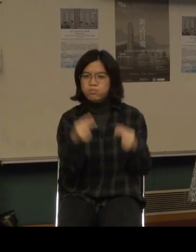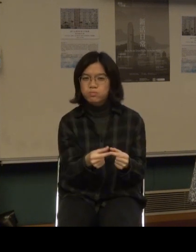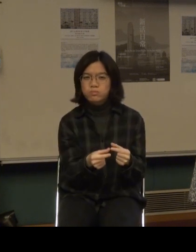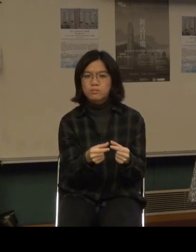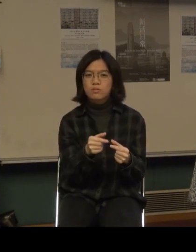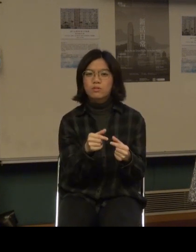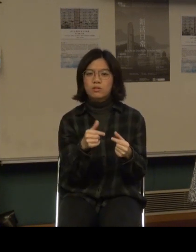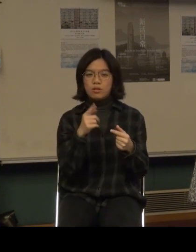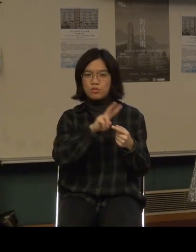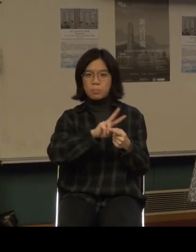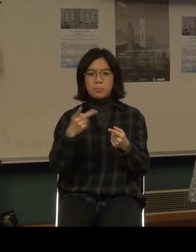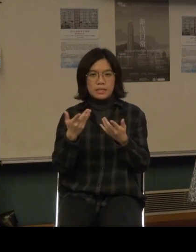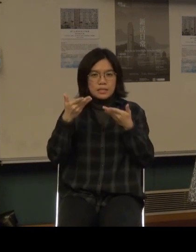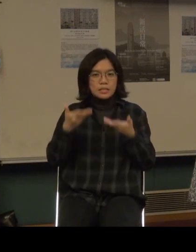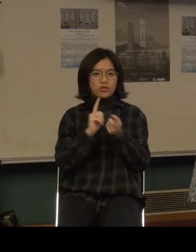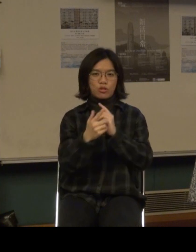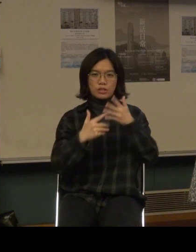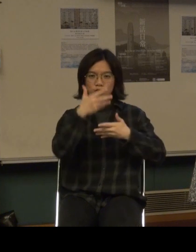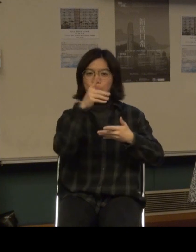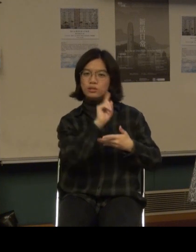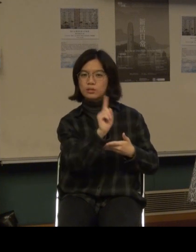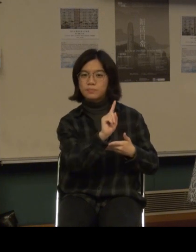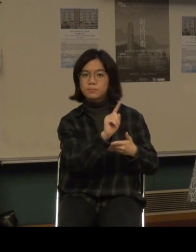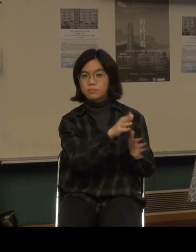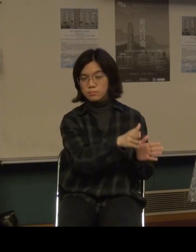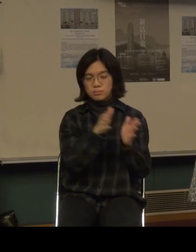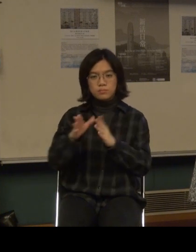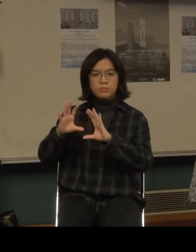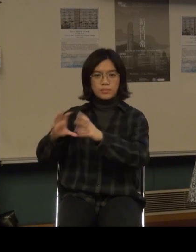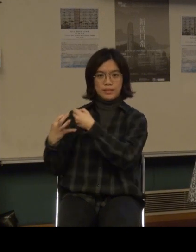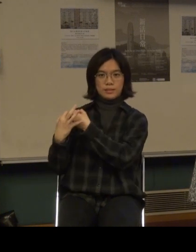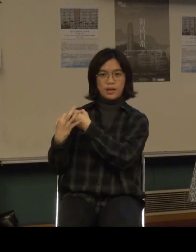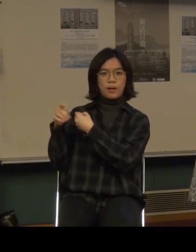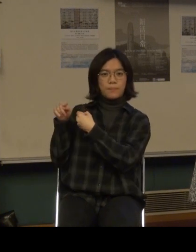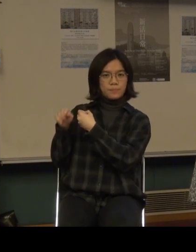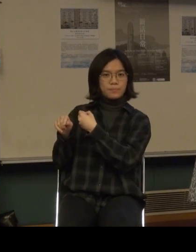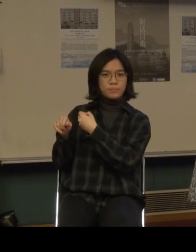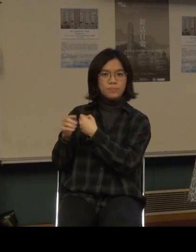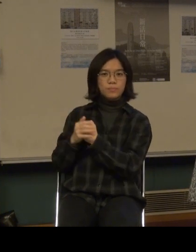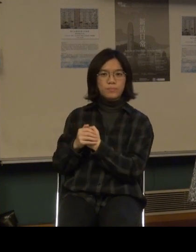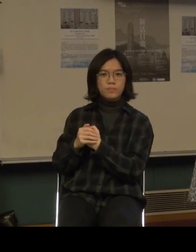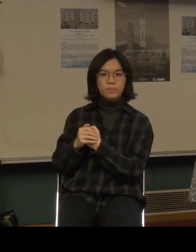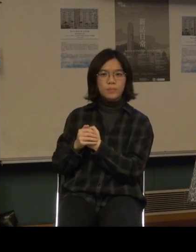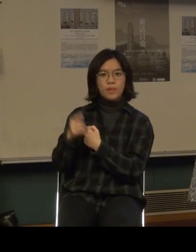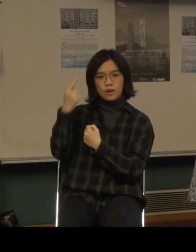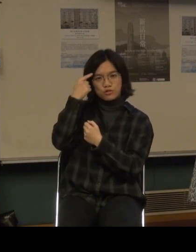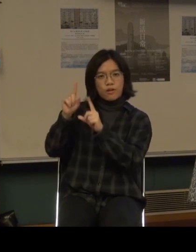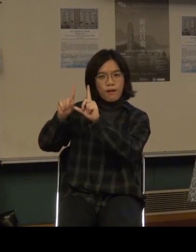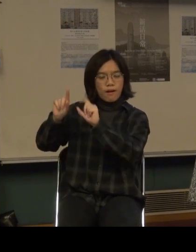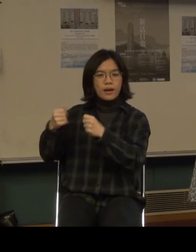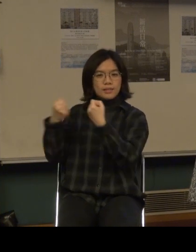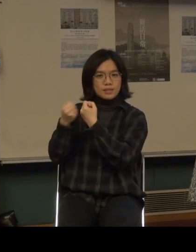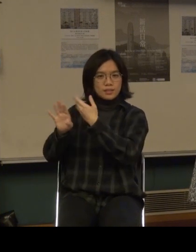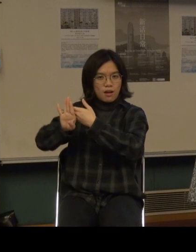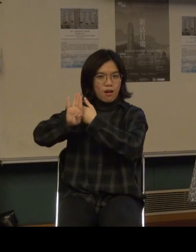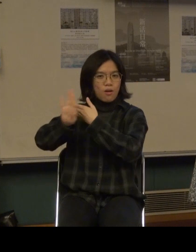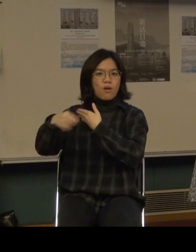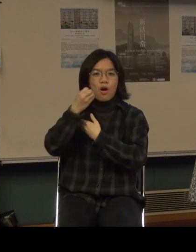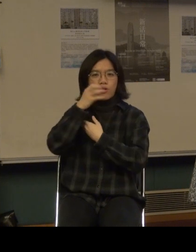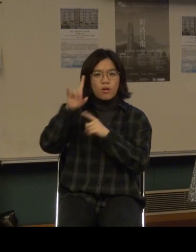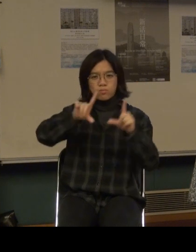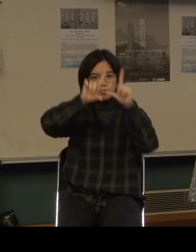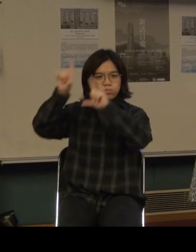做一啲現代建築？而去到第三部分咧，我會簡單去講下戰後香港嘅日常建築嘅一啲嘅設